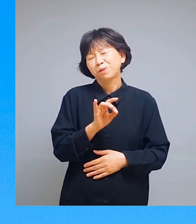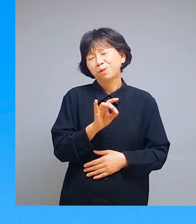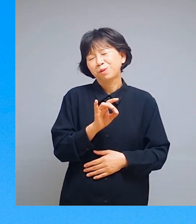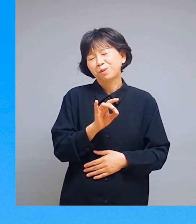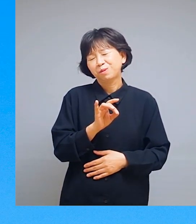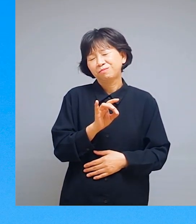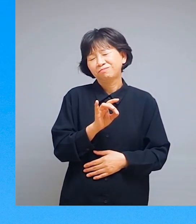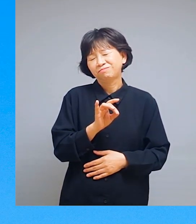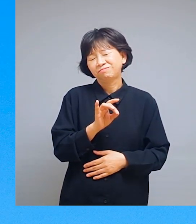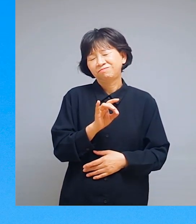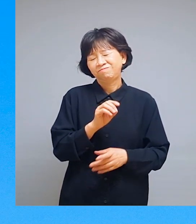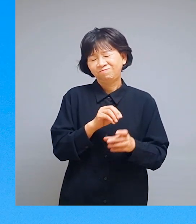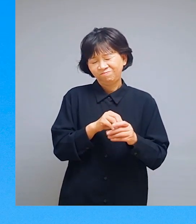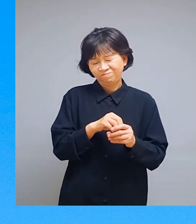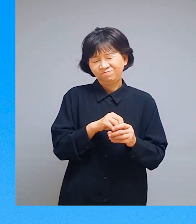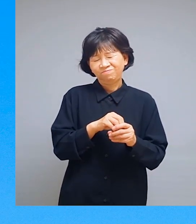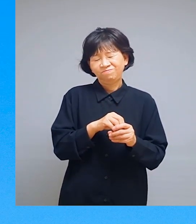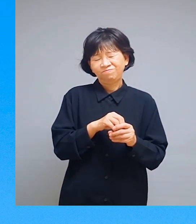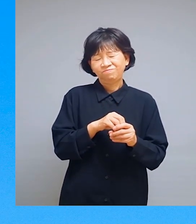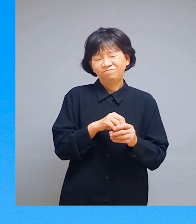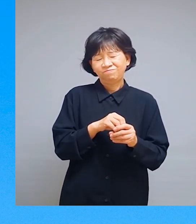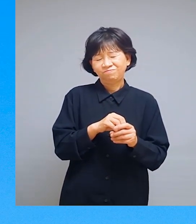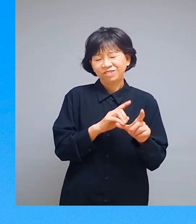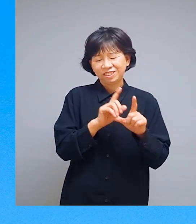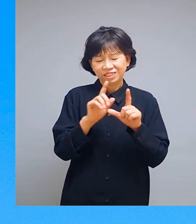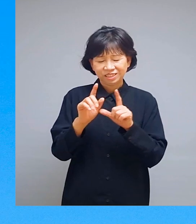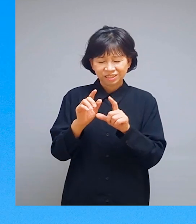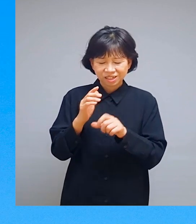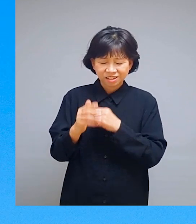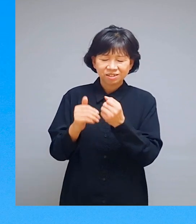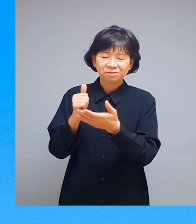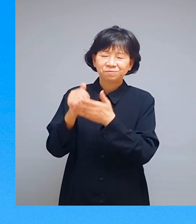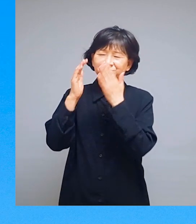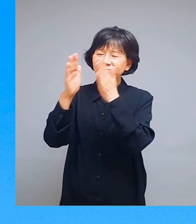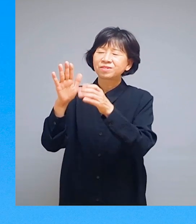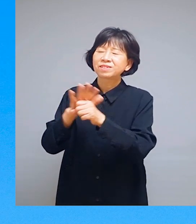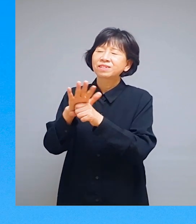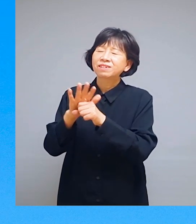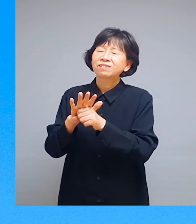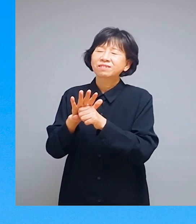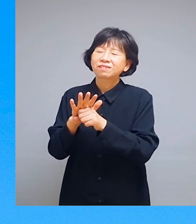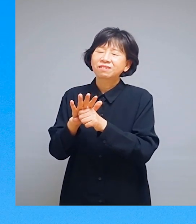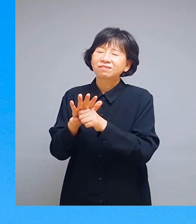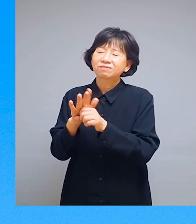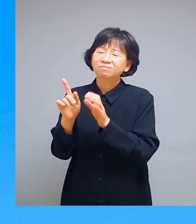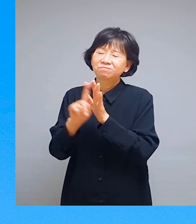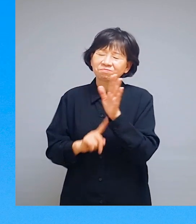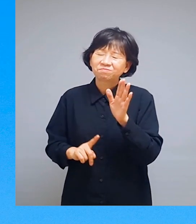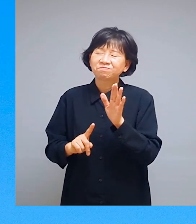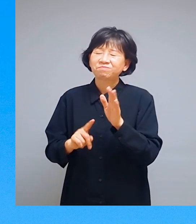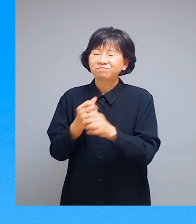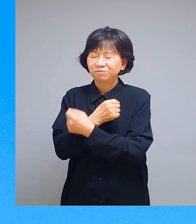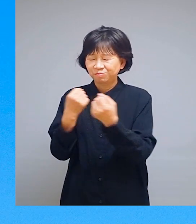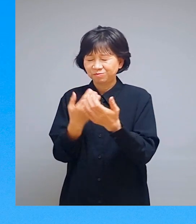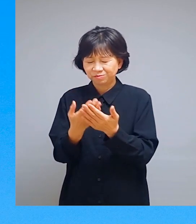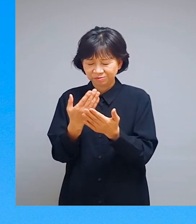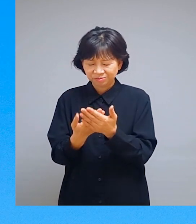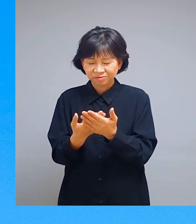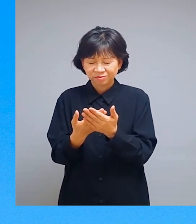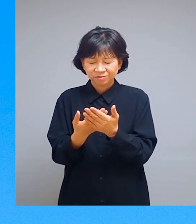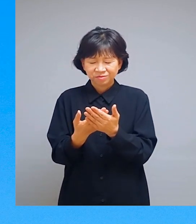많이 들어가서 우리의 사랑이 식어졌습니다. 하나님 용서하여 주시옵소서.